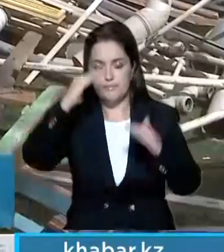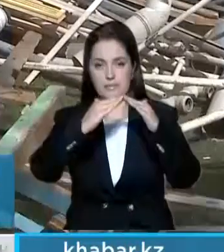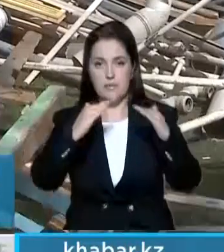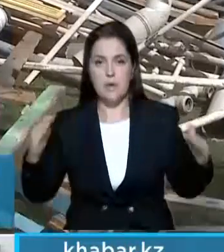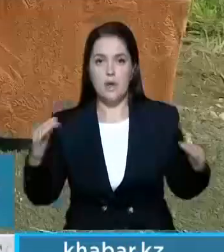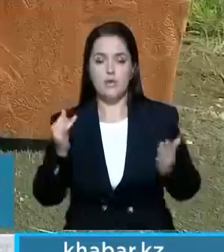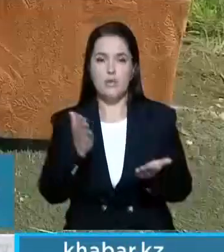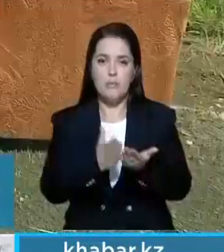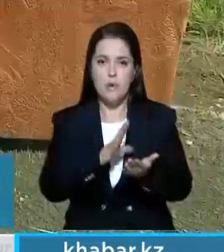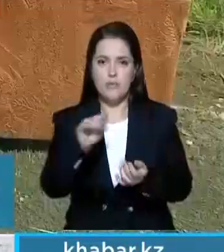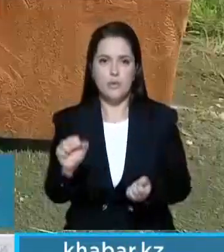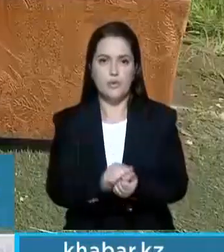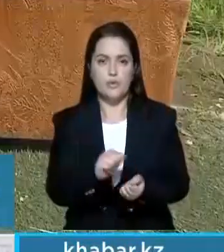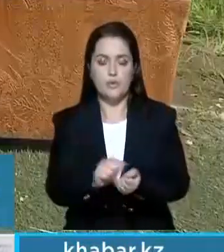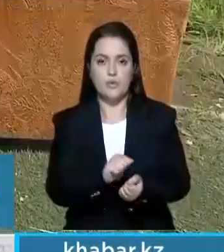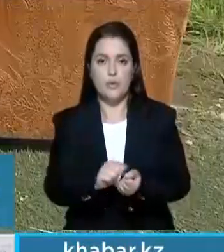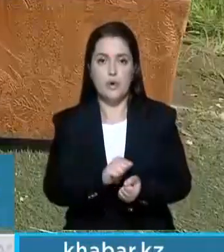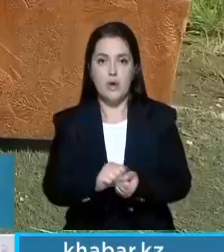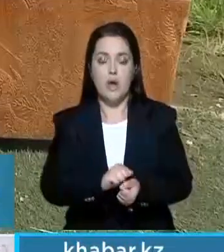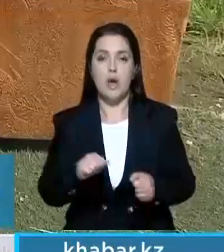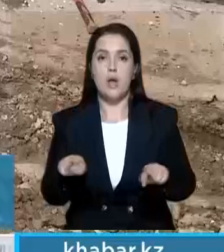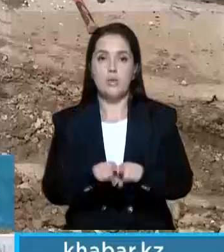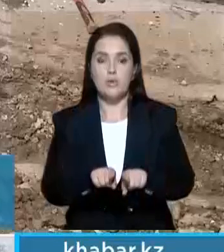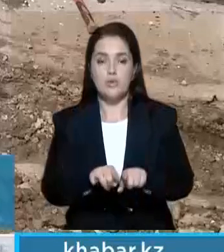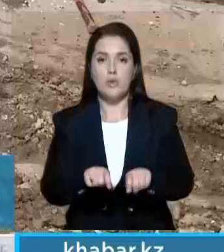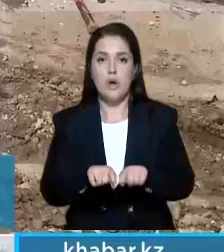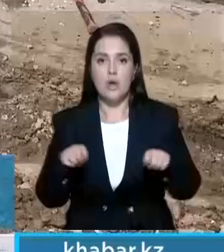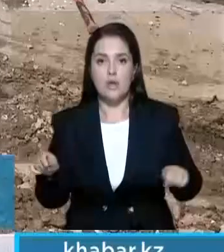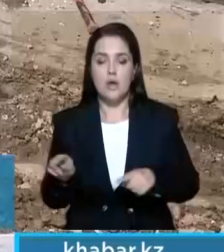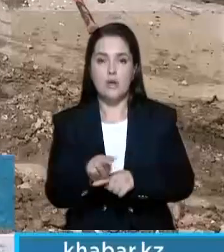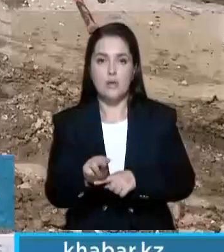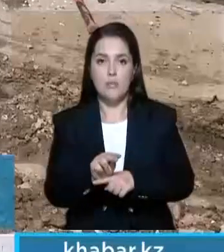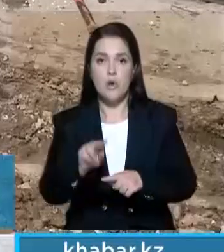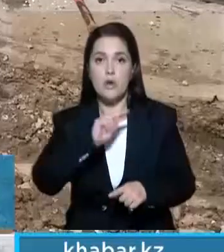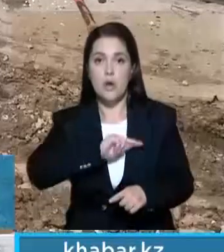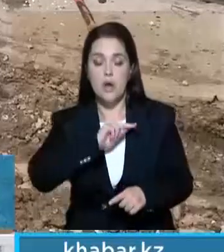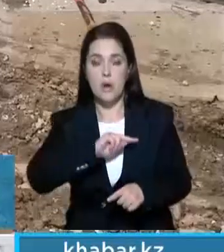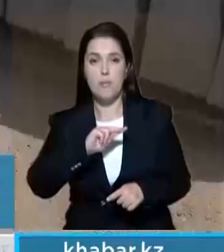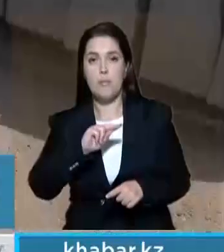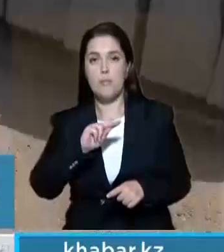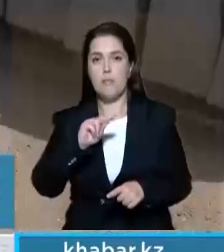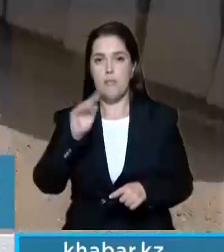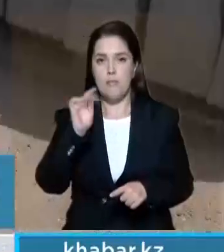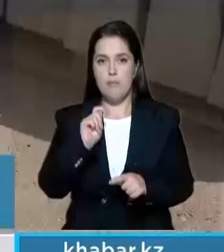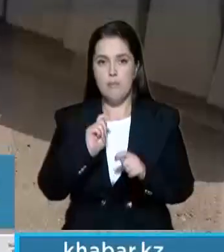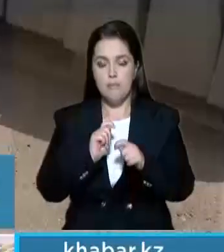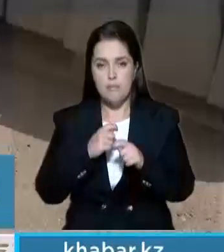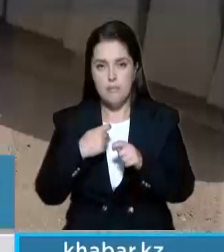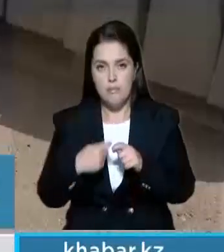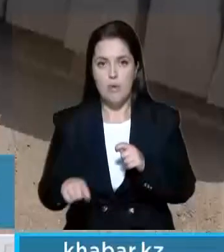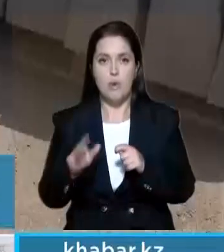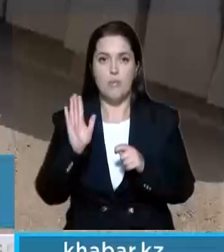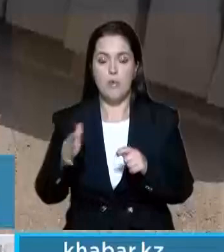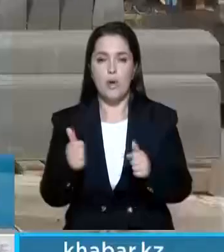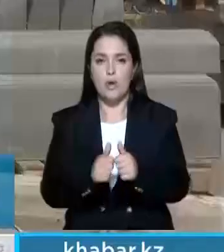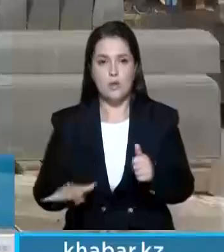мебель сейчас тщательно просушивают. Параллельно развернуты ремонтные работы. В качестве бонуса строители благоустроят